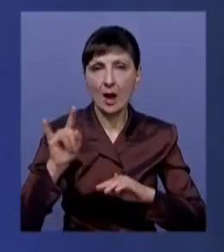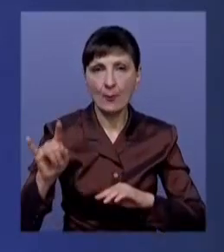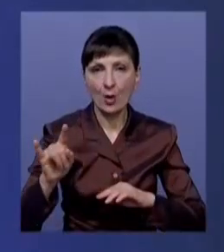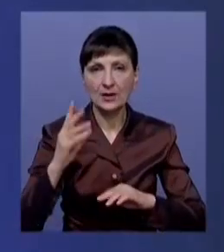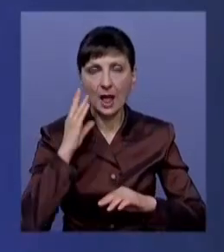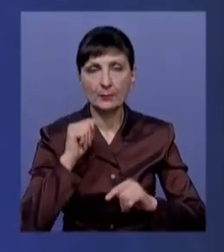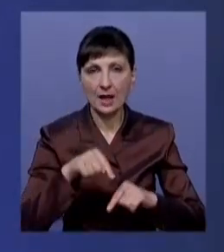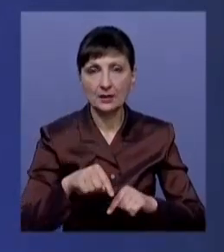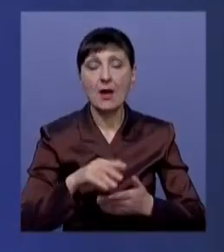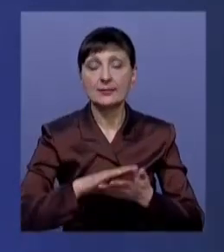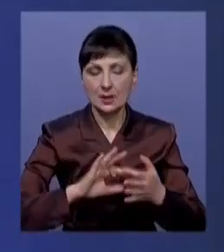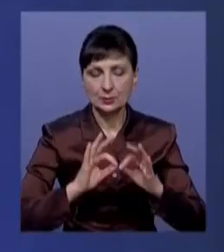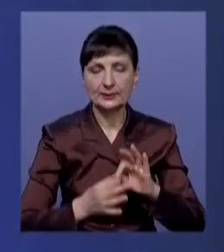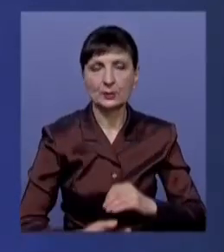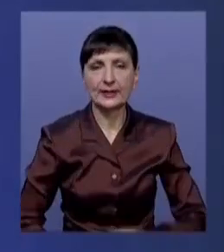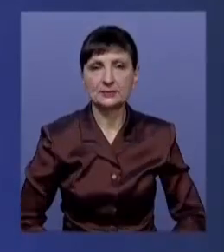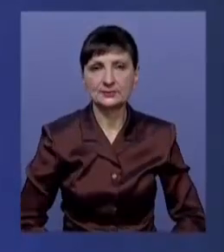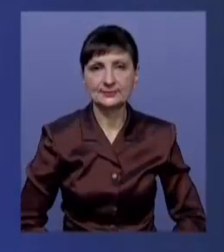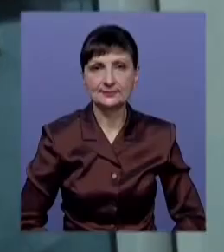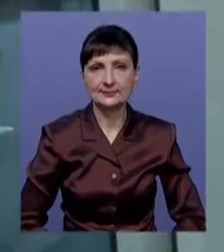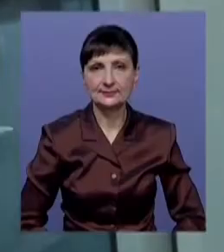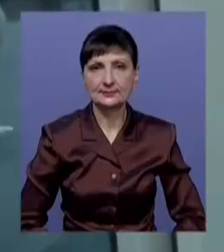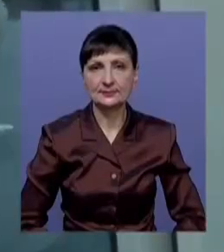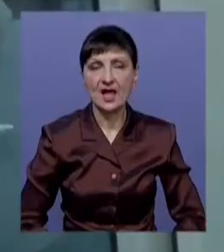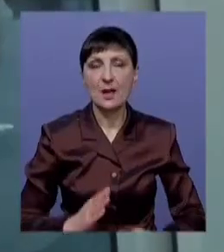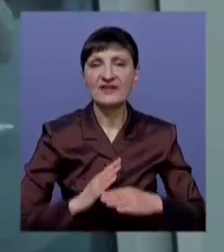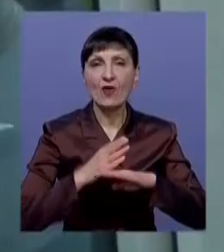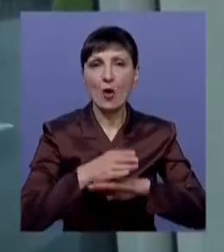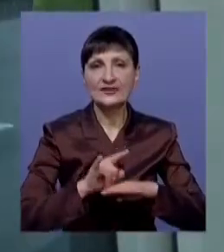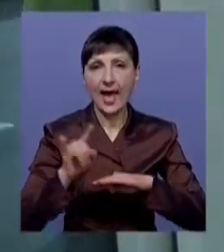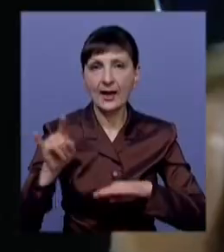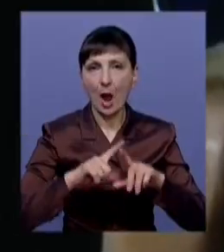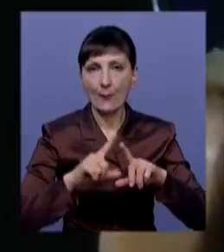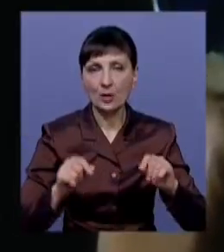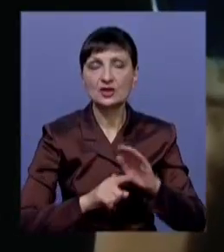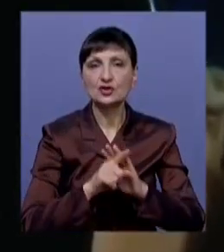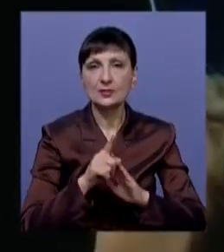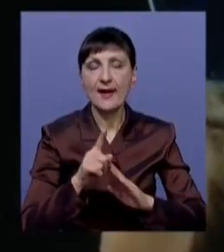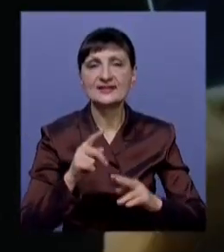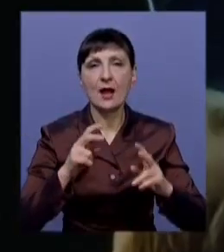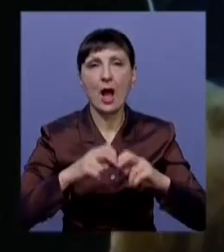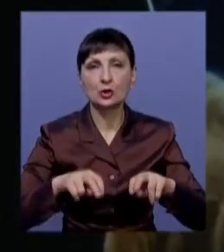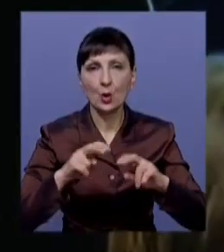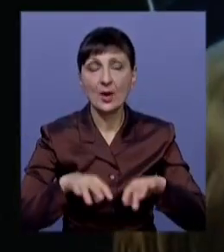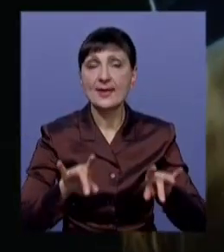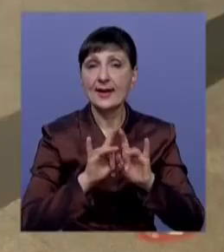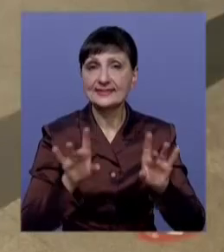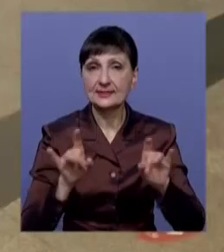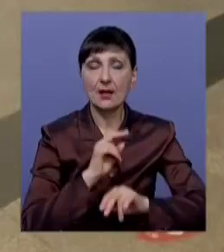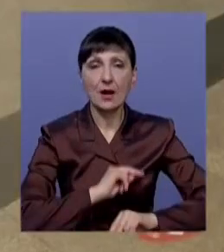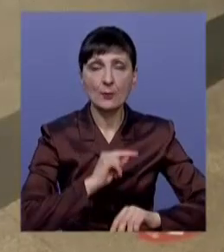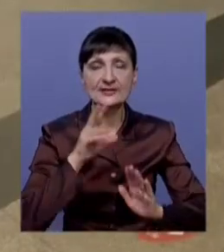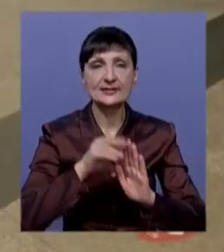Алматы репортаж Романа Нощенко. При входе в аэропорт сразу начинается санитарный контроль и разъяснительная работа